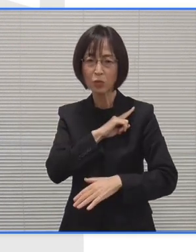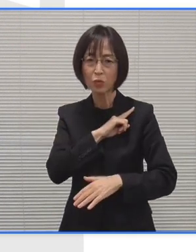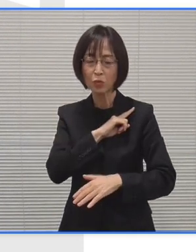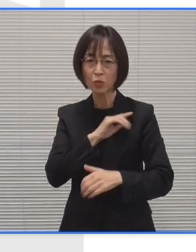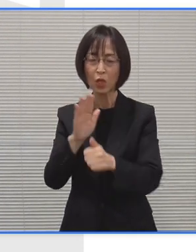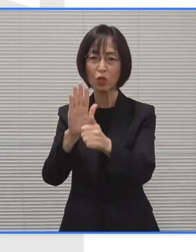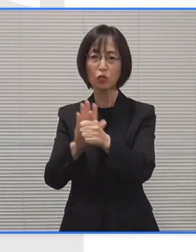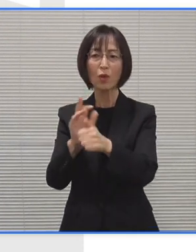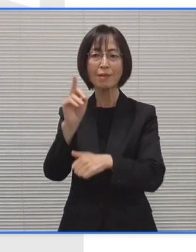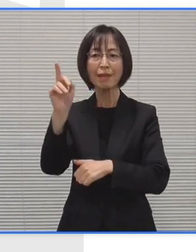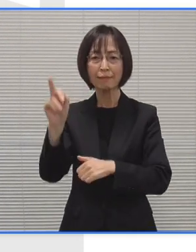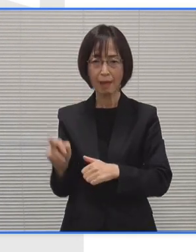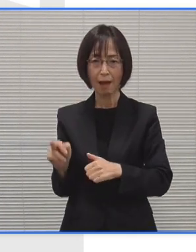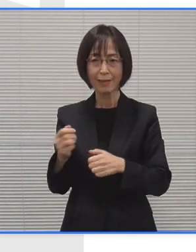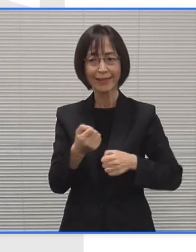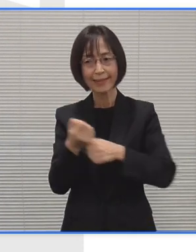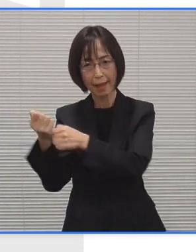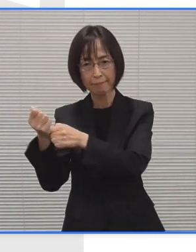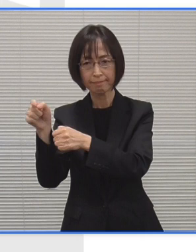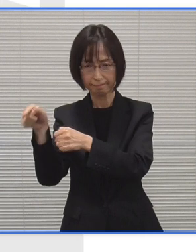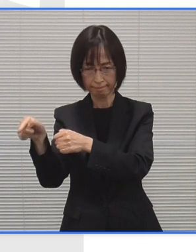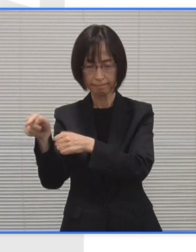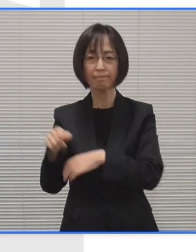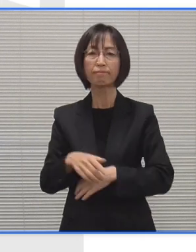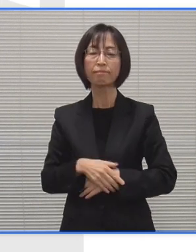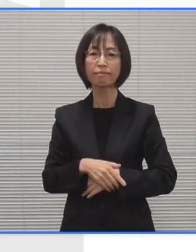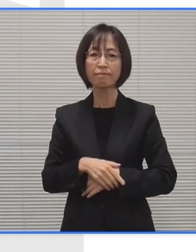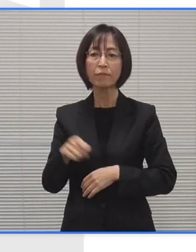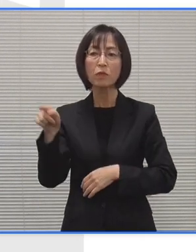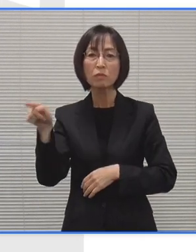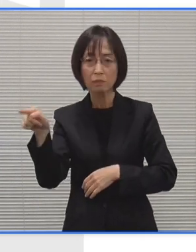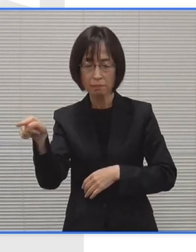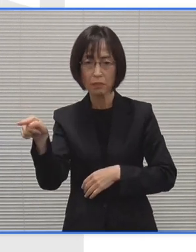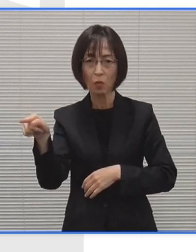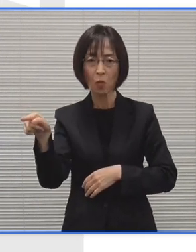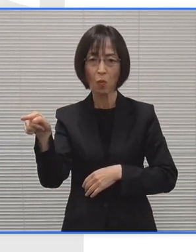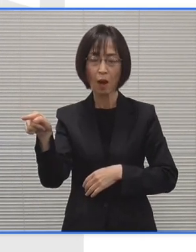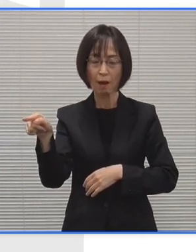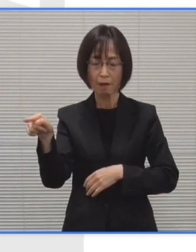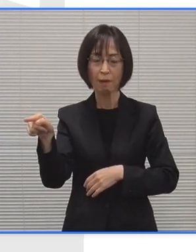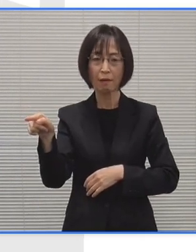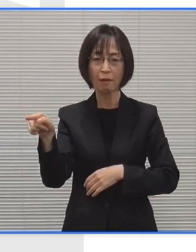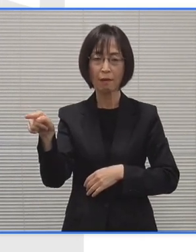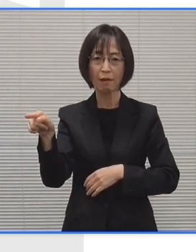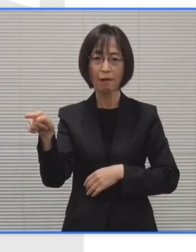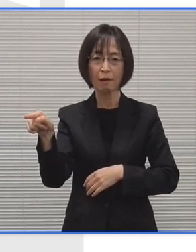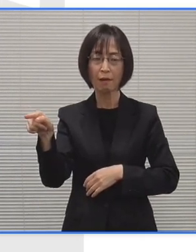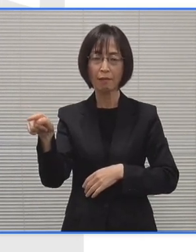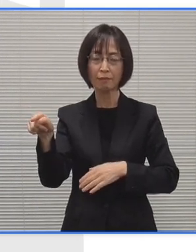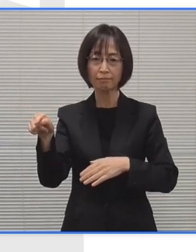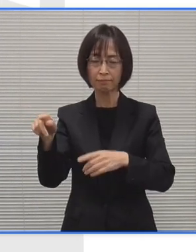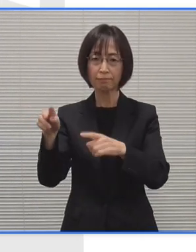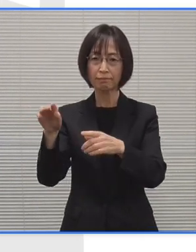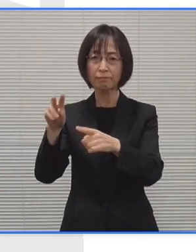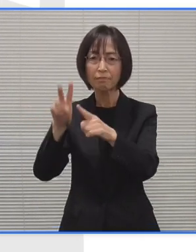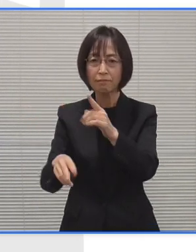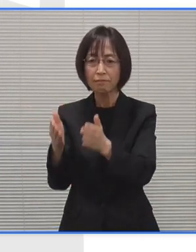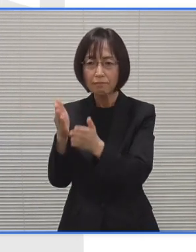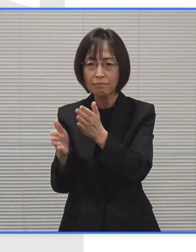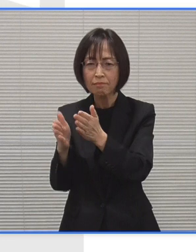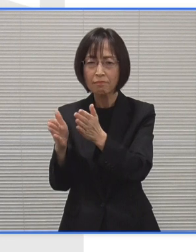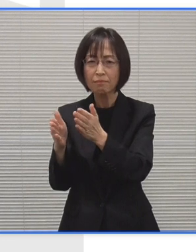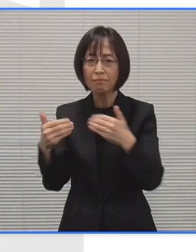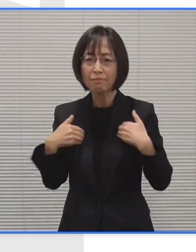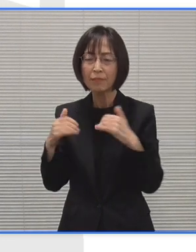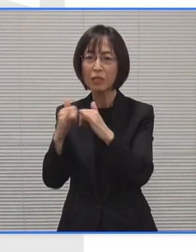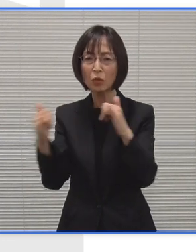避難をいただきます。で、その救援センターからですね、要介護者いますよというような